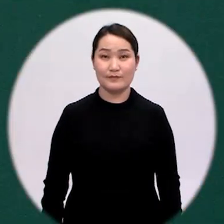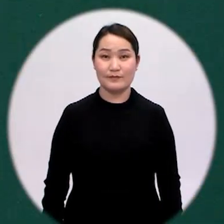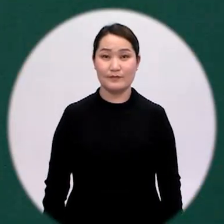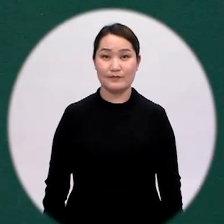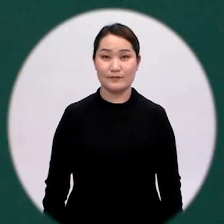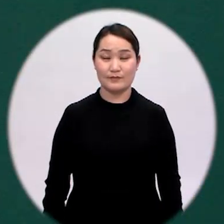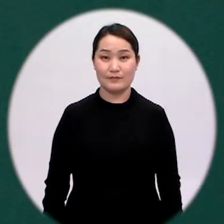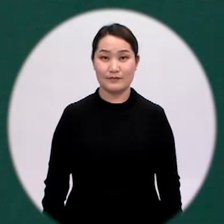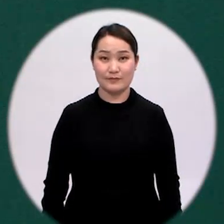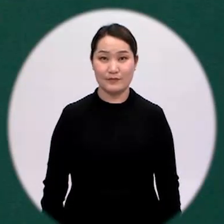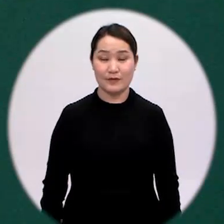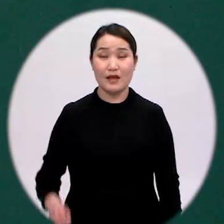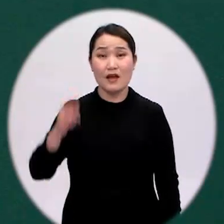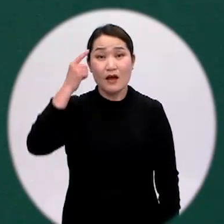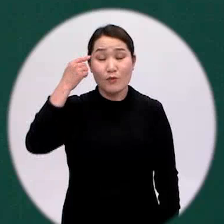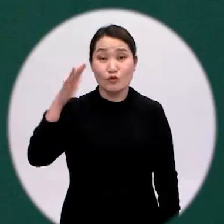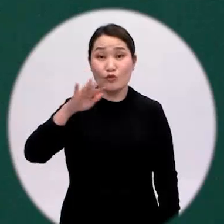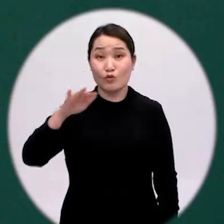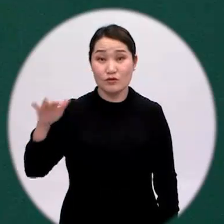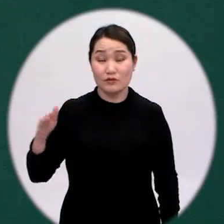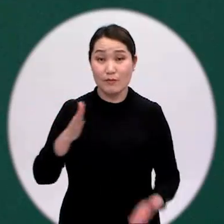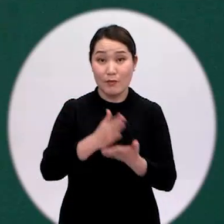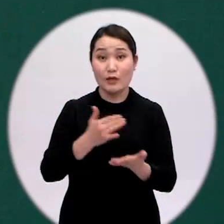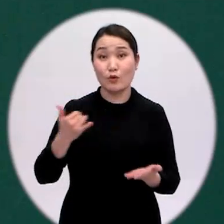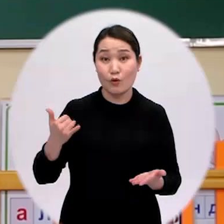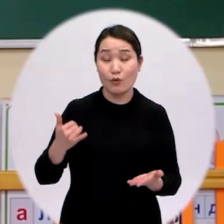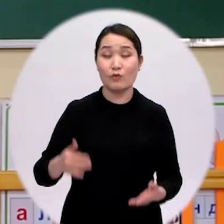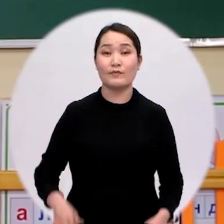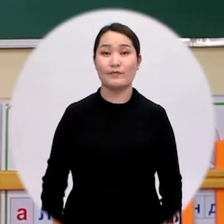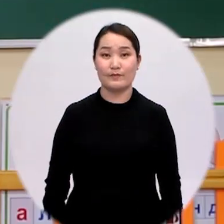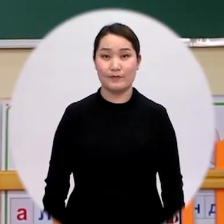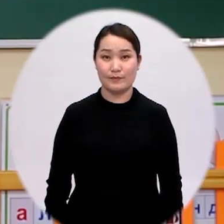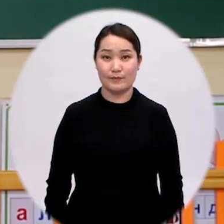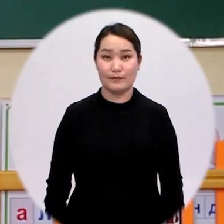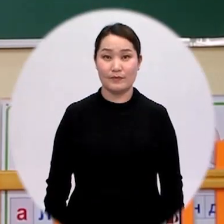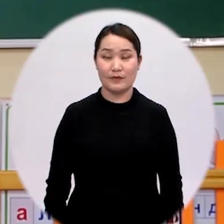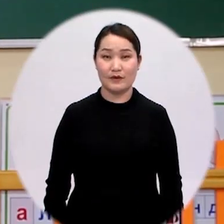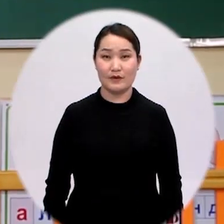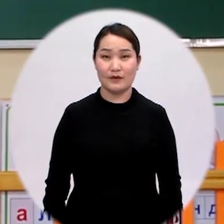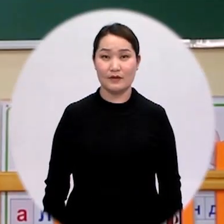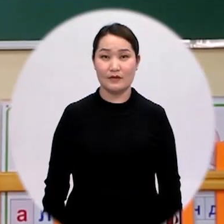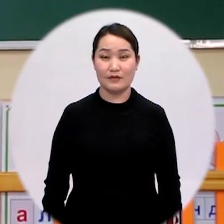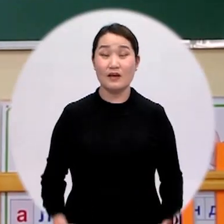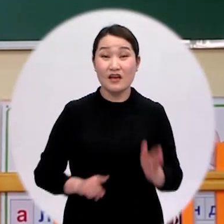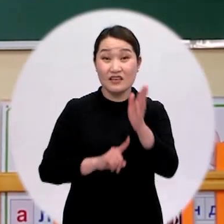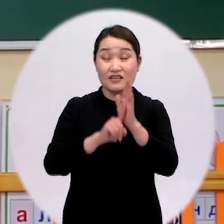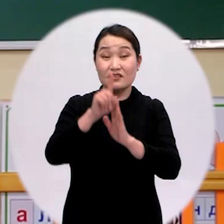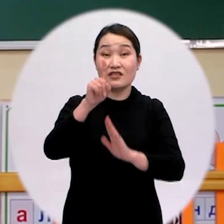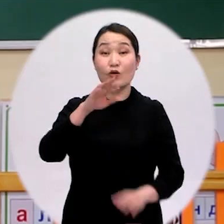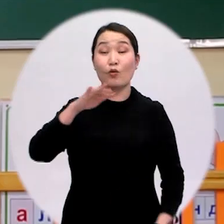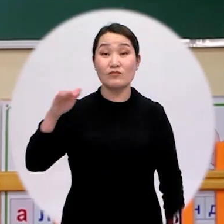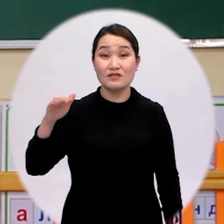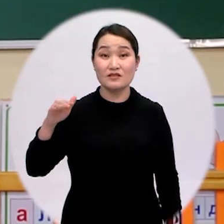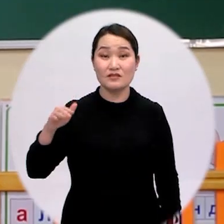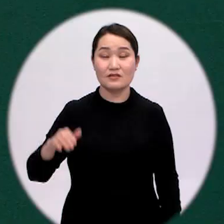Энд та нарт мэдхгүй үсэг байна уу хүүхдүүдээ? Фото гэдэг үгийн хамгийн эхний